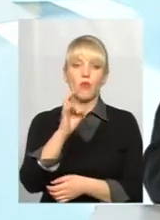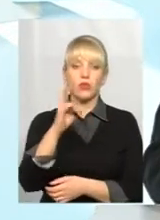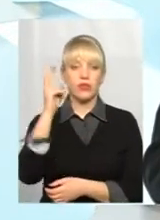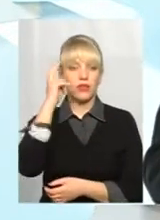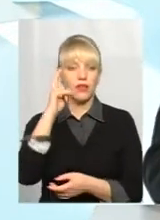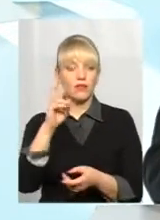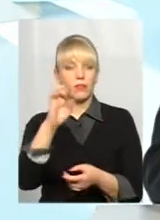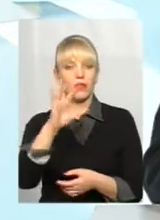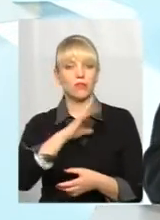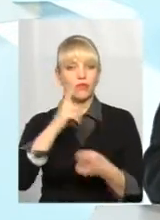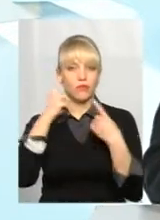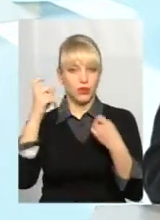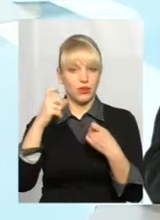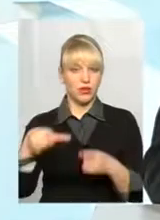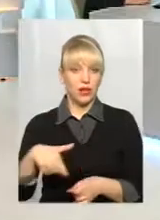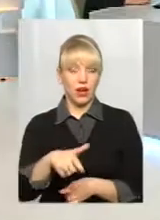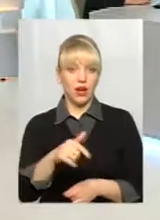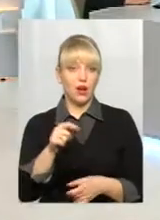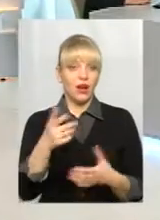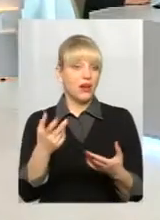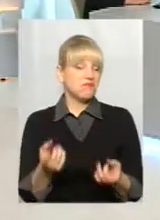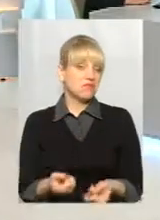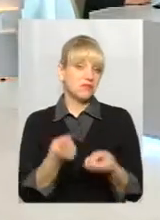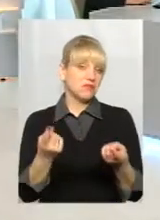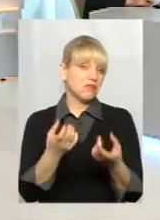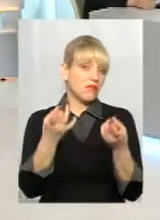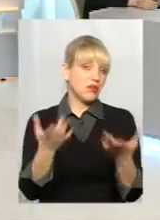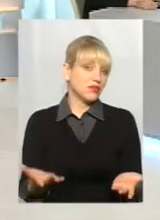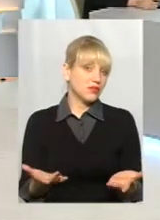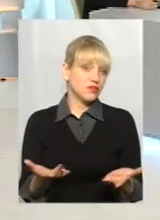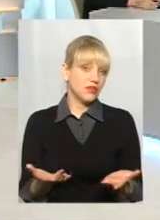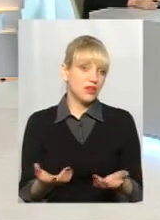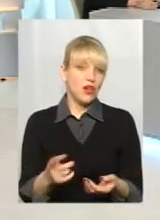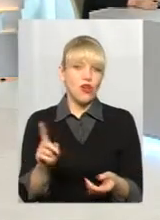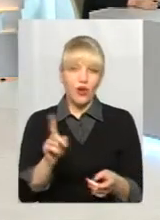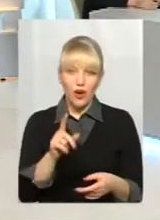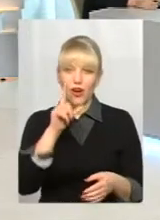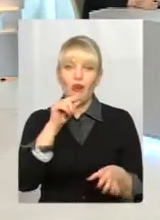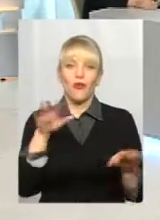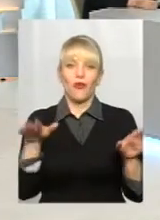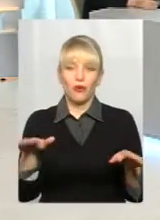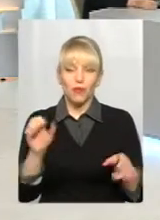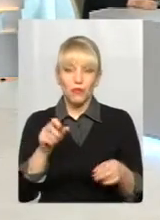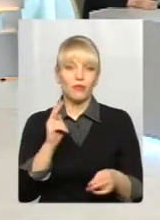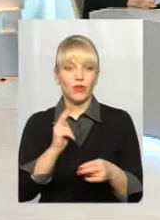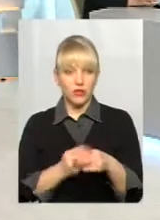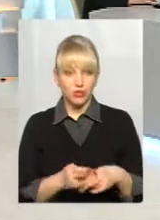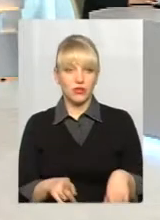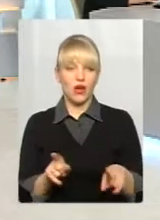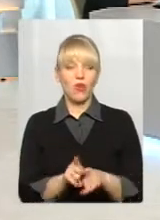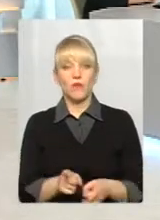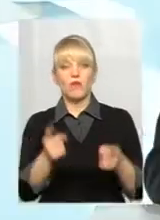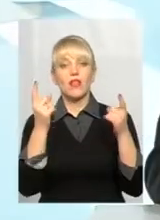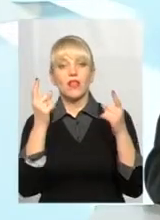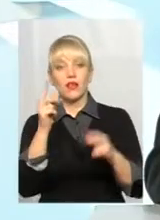траса. А тут виявилось все дуже просто. Верховний суд… Що комахи можуть перешкодити комахи, такому великому будівництву.